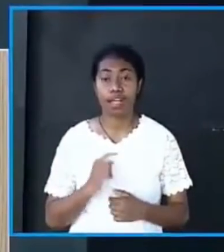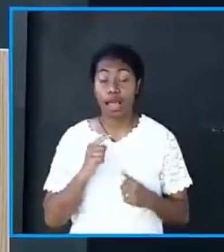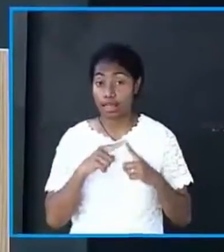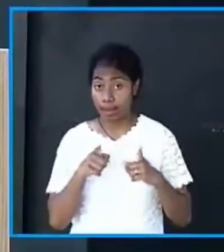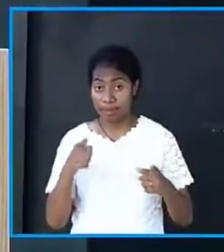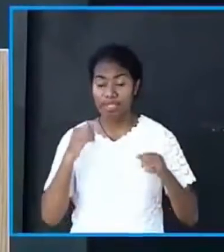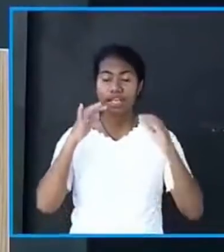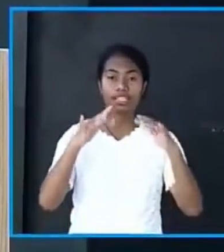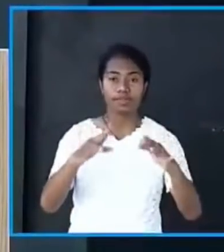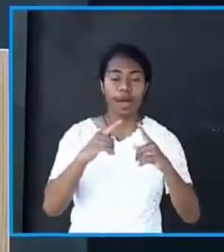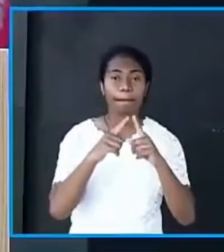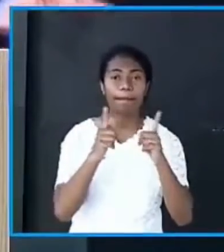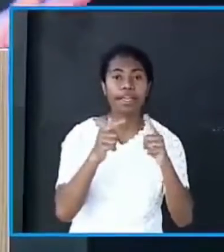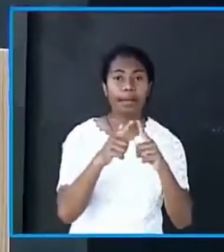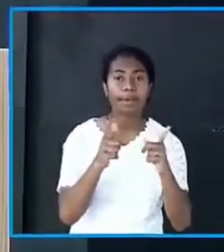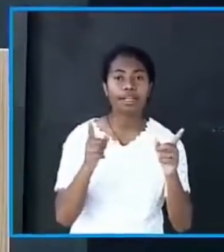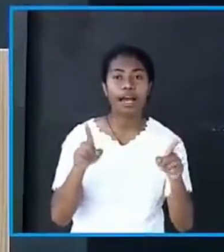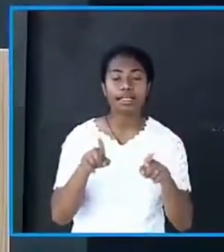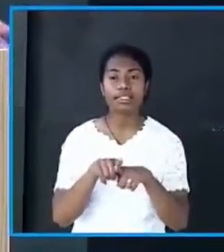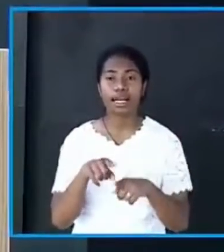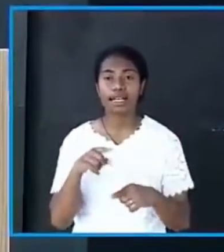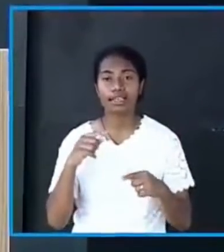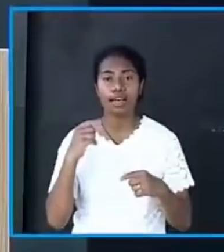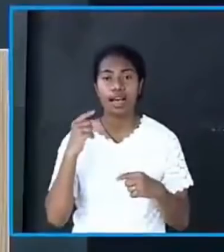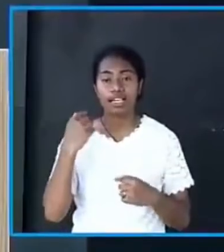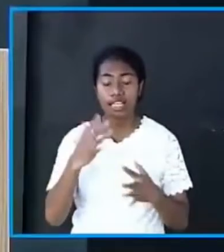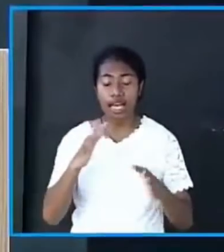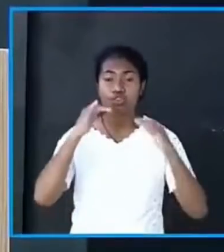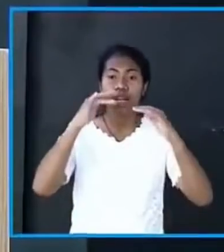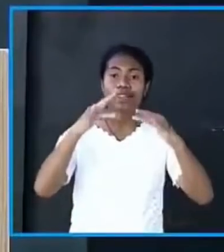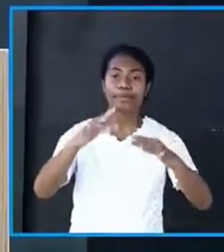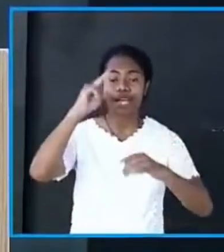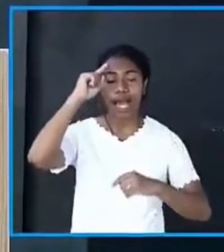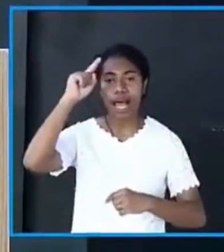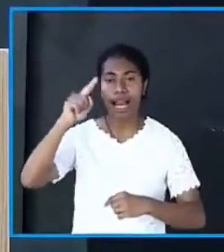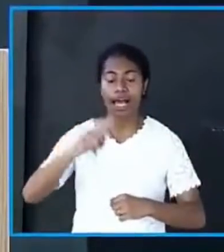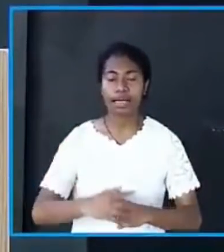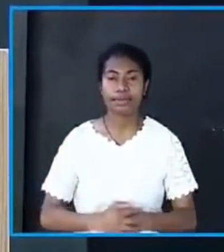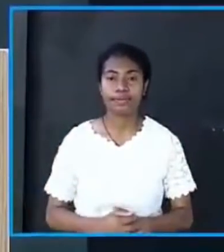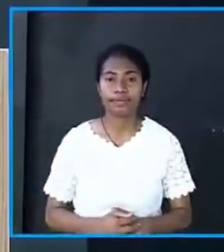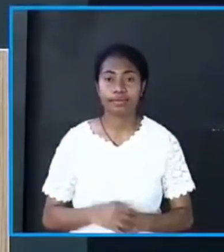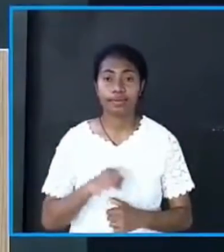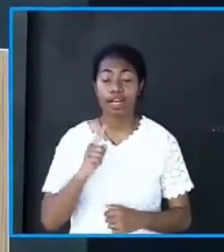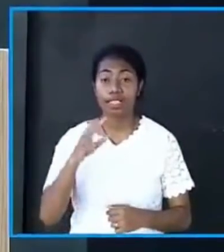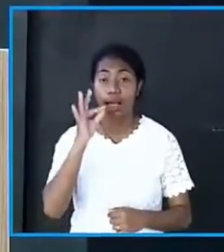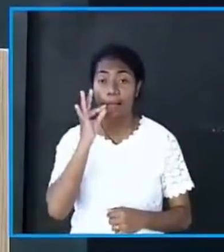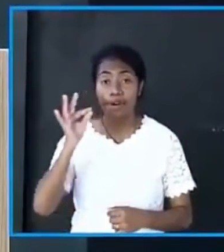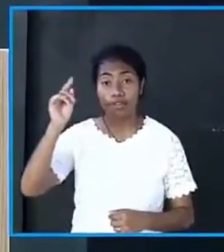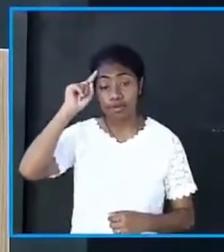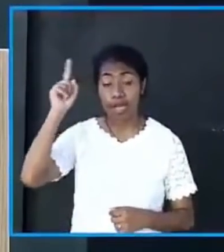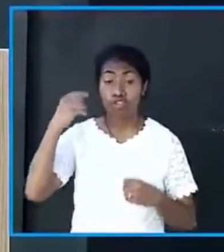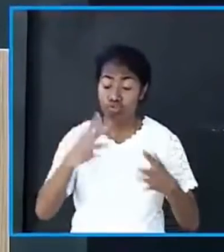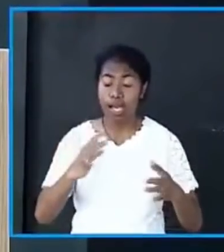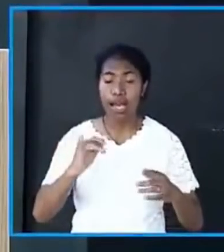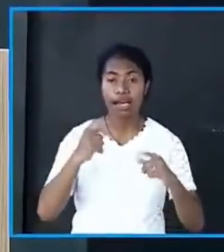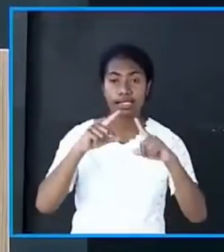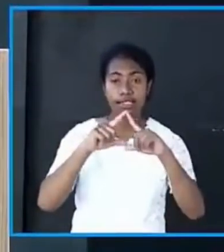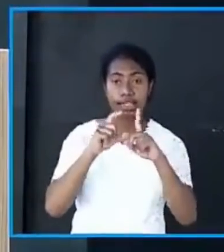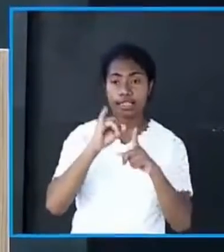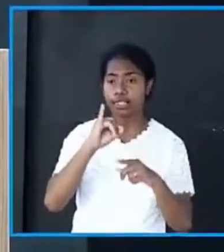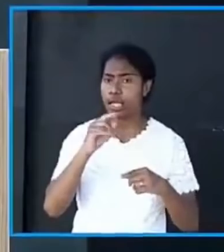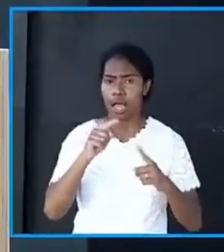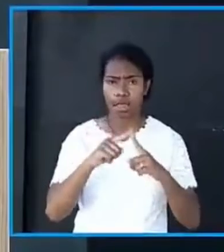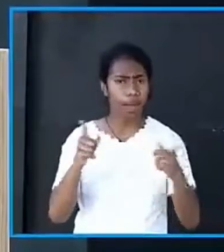dengan Allah karena Allah creatio ex nihilo penciptaan lahir dari ketiadaan dia berfirman semua Jati manusia tidak